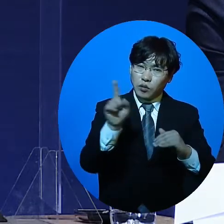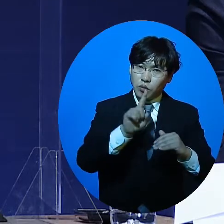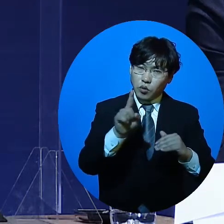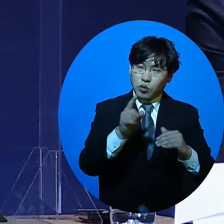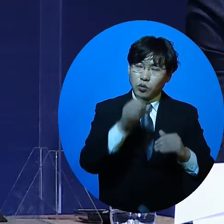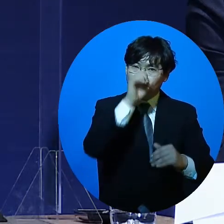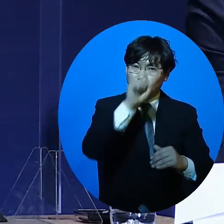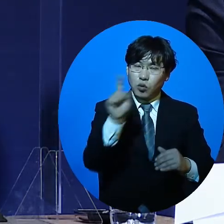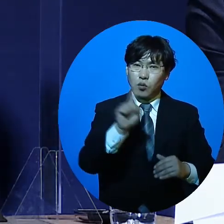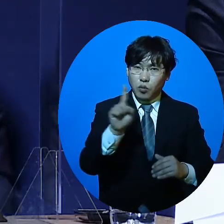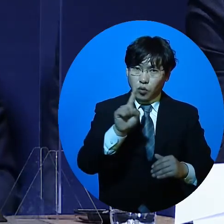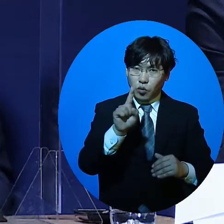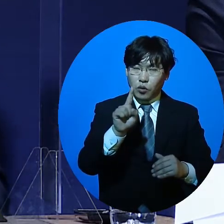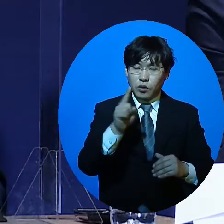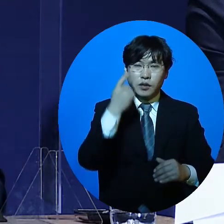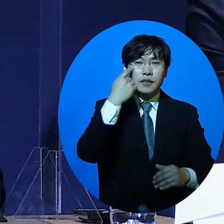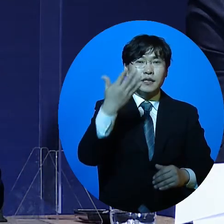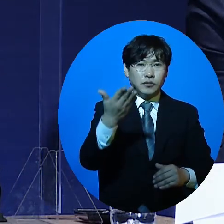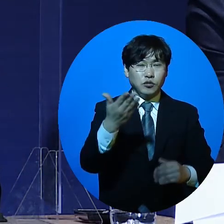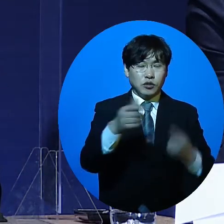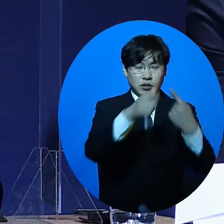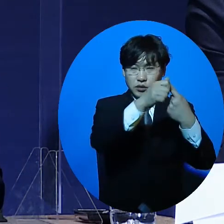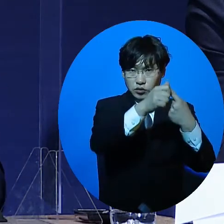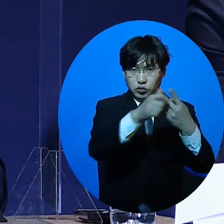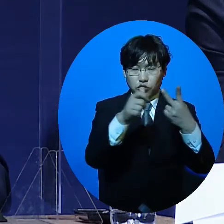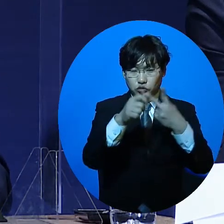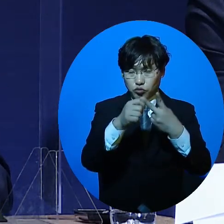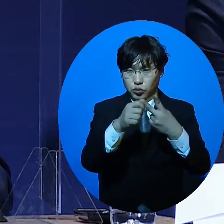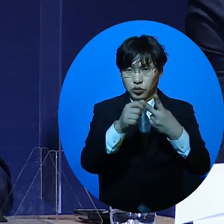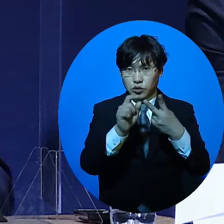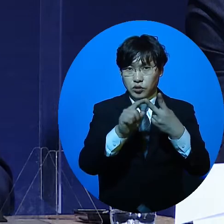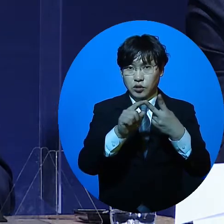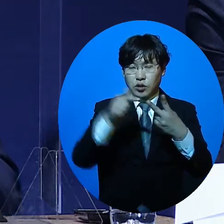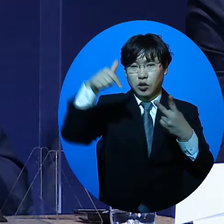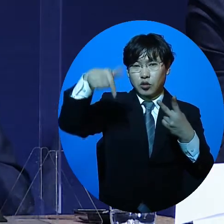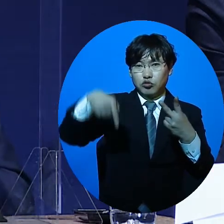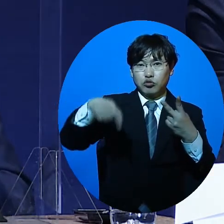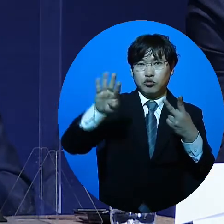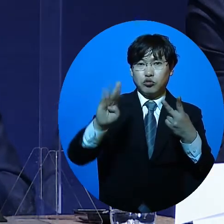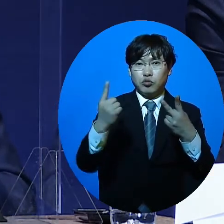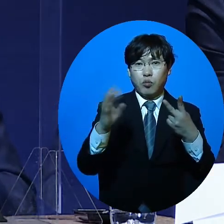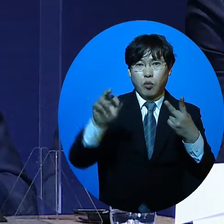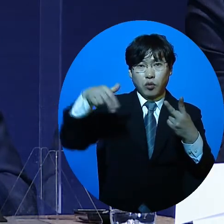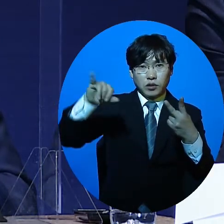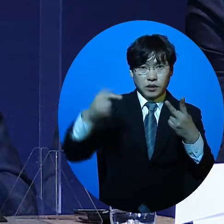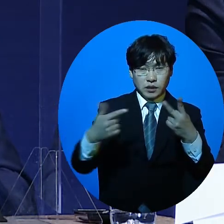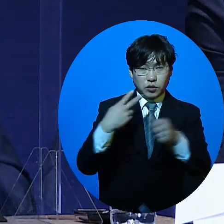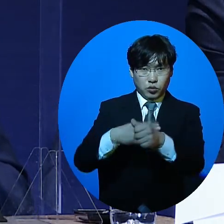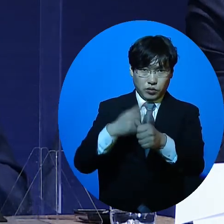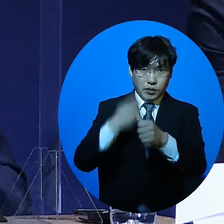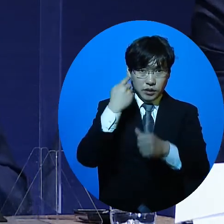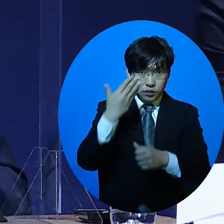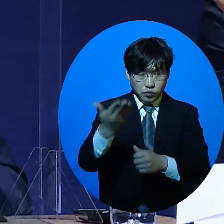좋을 것인지 그 질문이 하나 있고요. 하나는 우리 구봉진 교수님께 드리는 질문인데